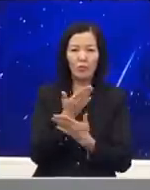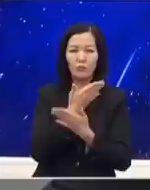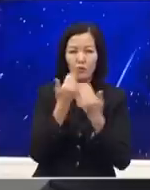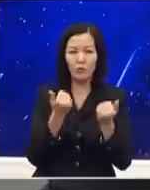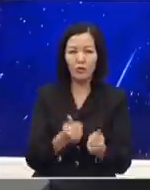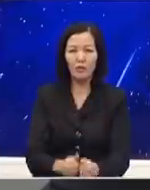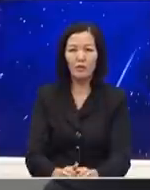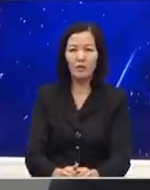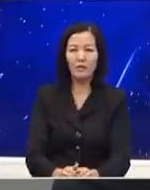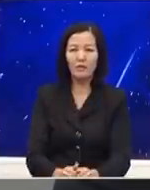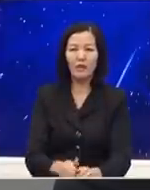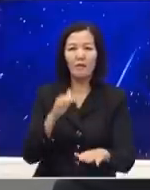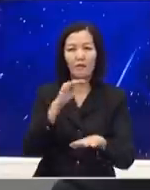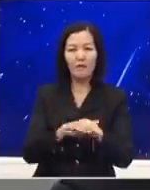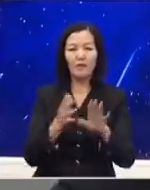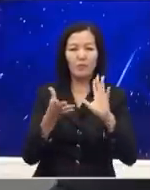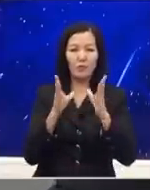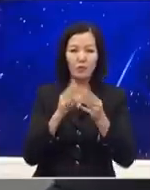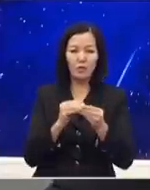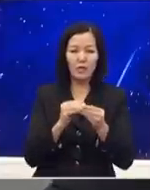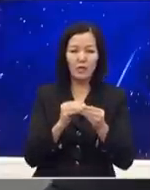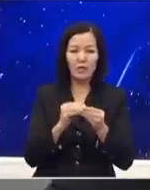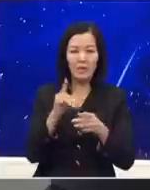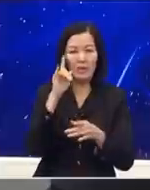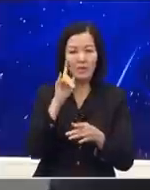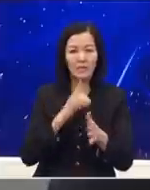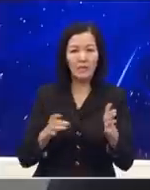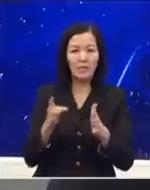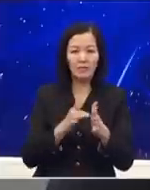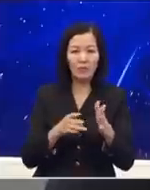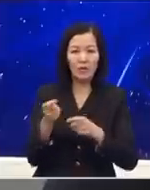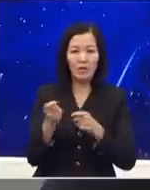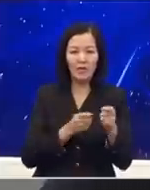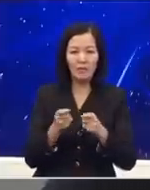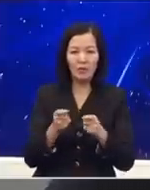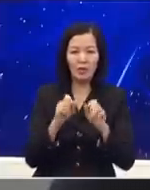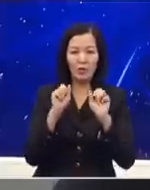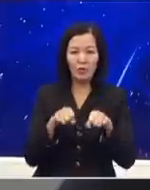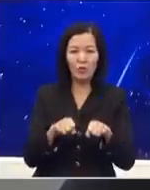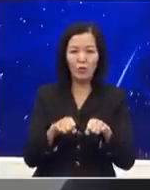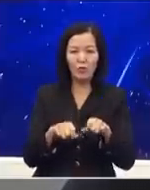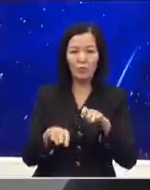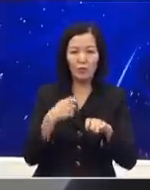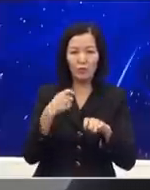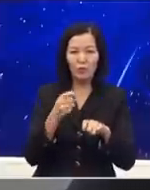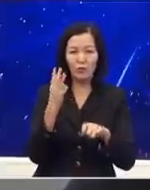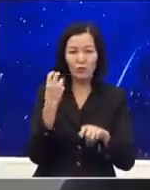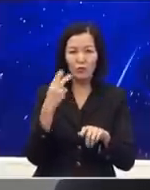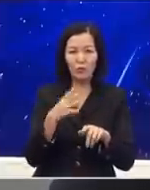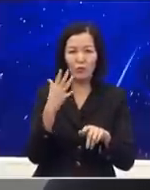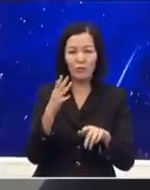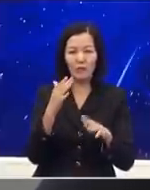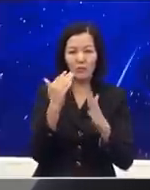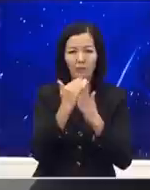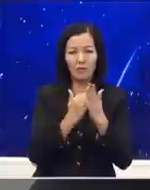анықталды. Анықталған деректер бойынша Қазақстан Республикасының әкімшілік құқық бұзушылық кодексінің 425-ші